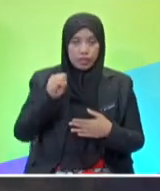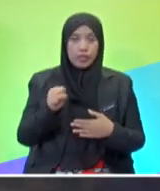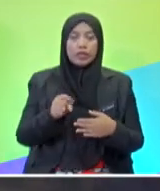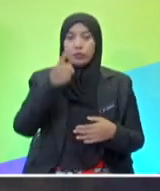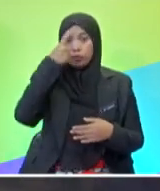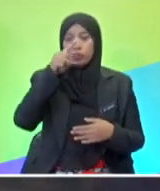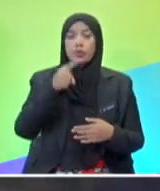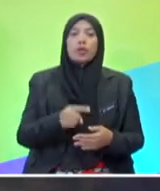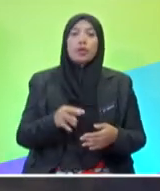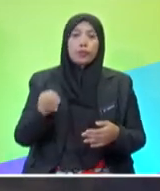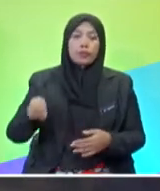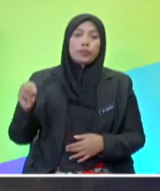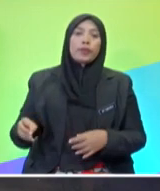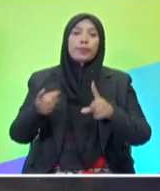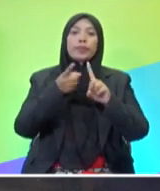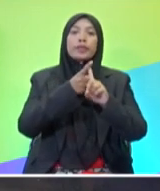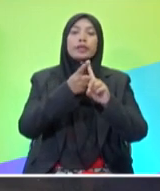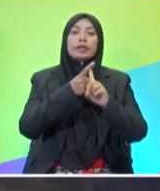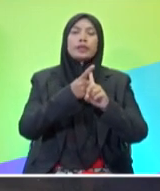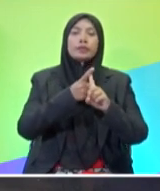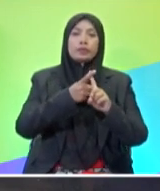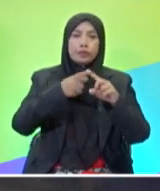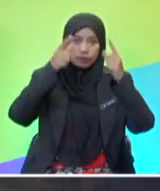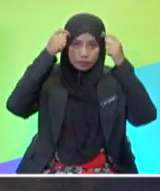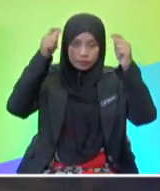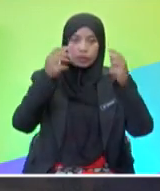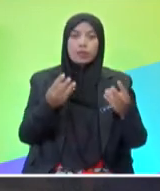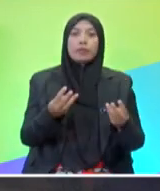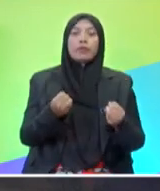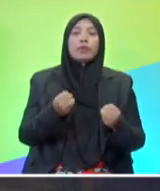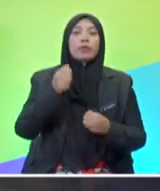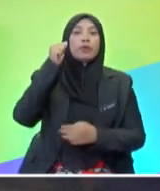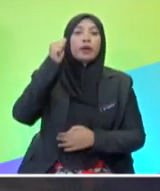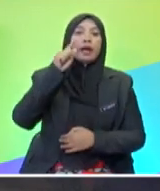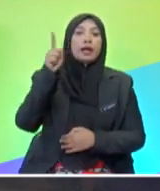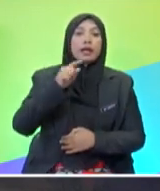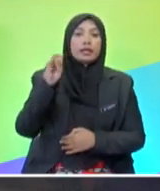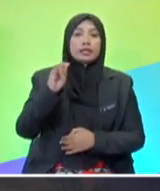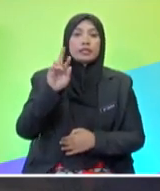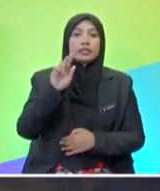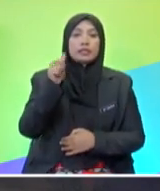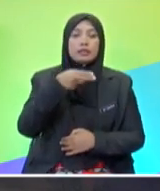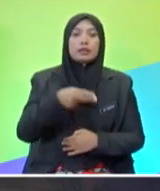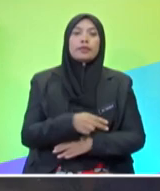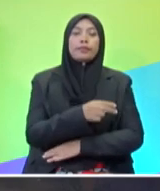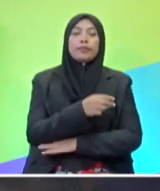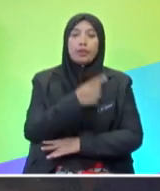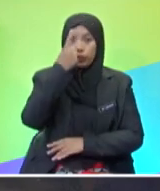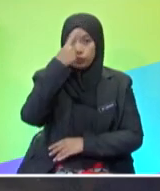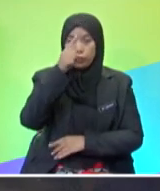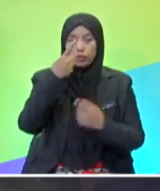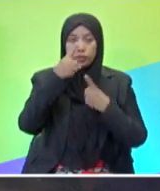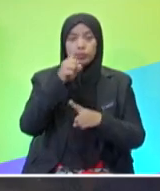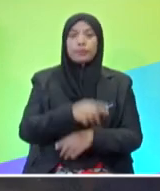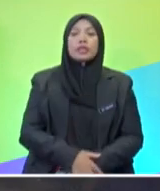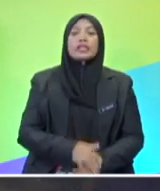Soalan yang pertama, Ustazah nak Amirah Bazilah dulu. Okey, Amira Bazila. Okey, saya